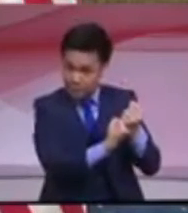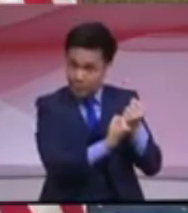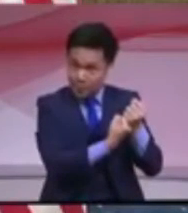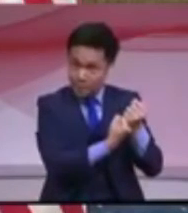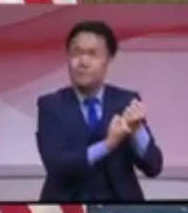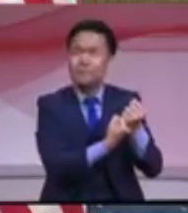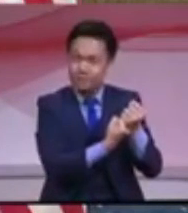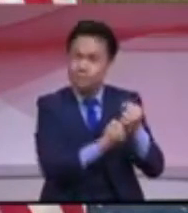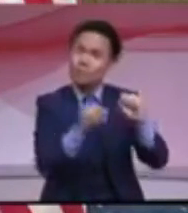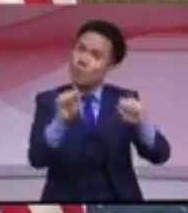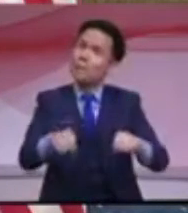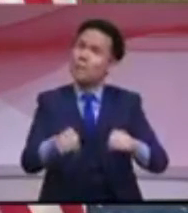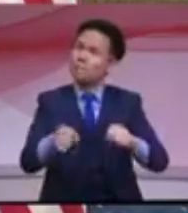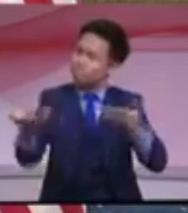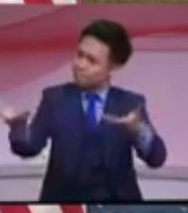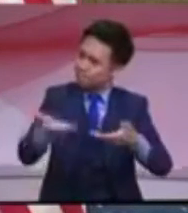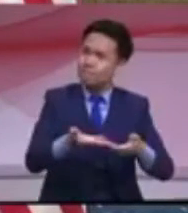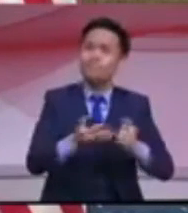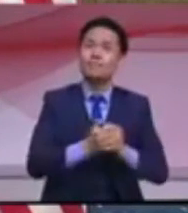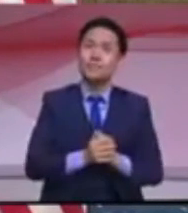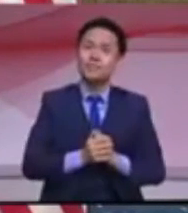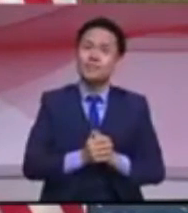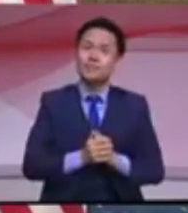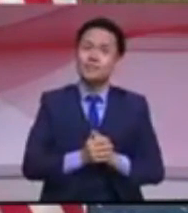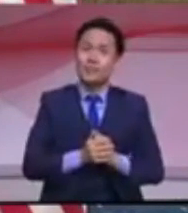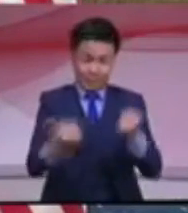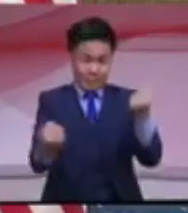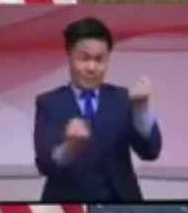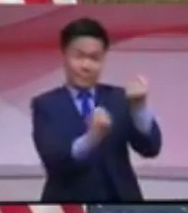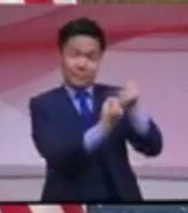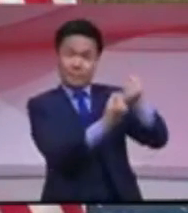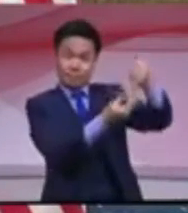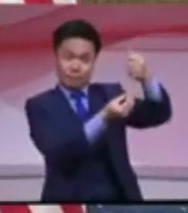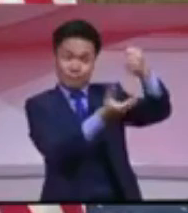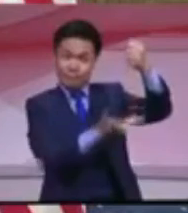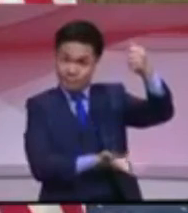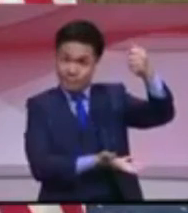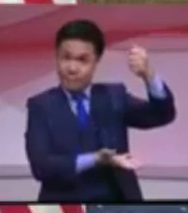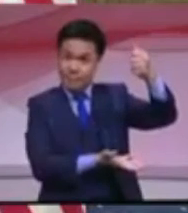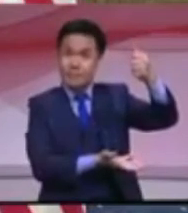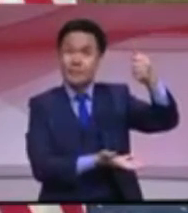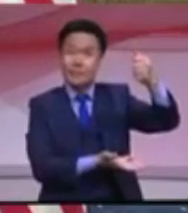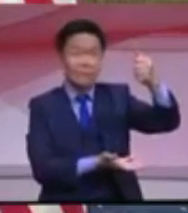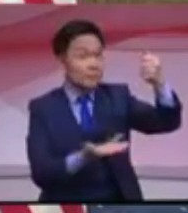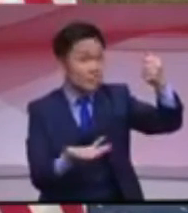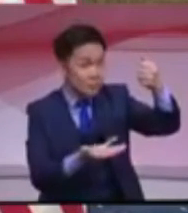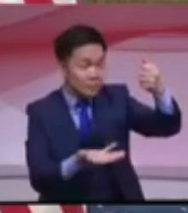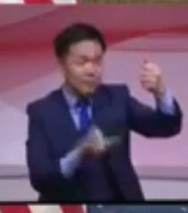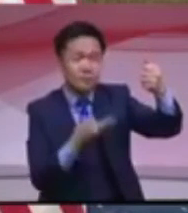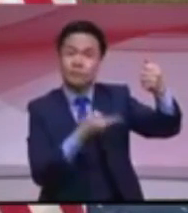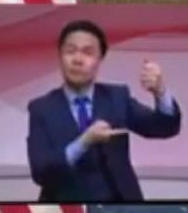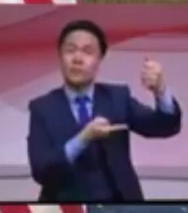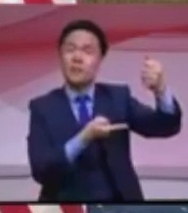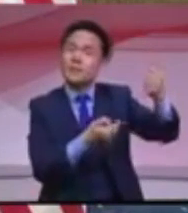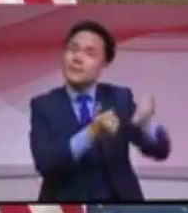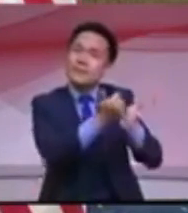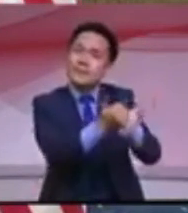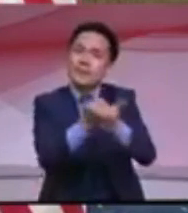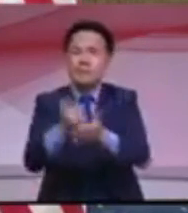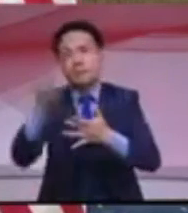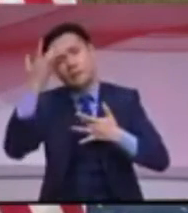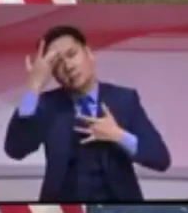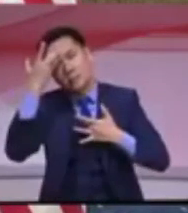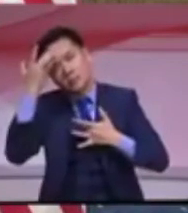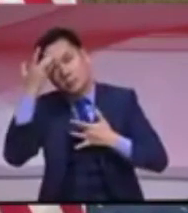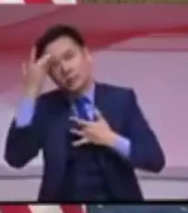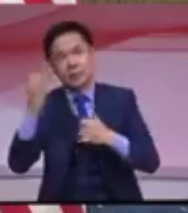bolehlah berbuat demikian sumbangan pada tabung ini akan digunakan untuk membantu Mansyur